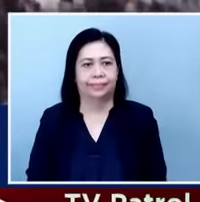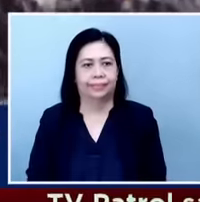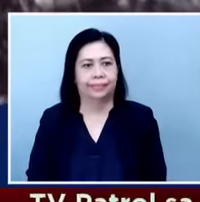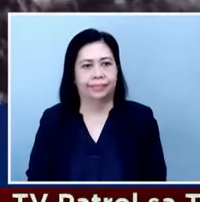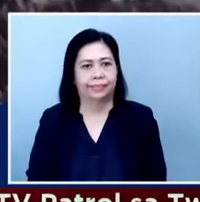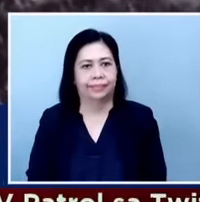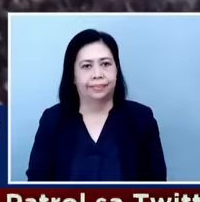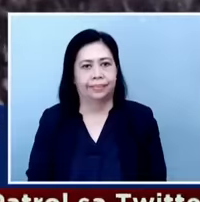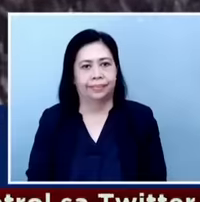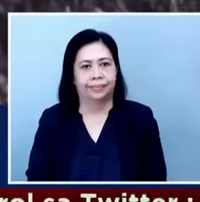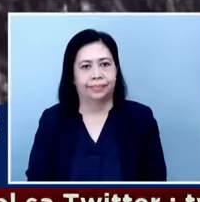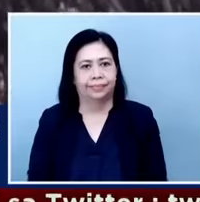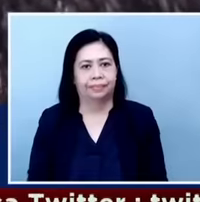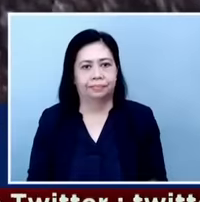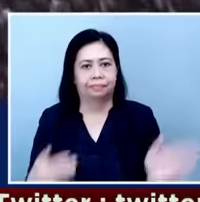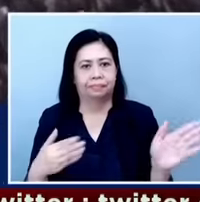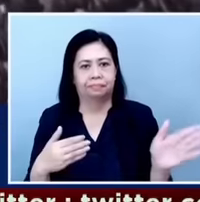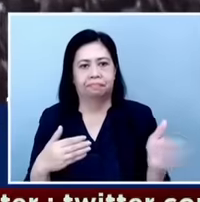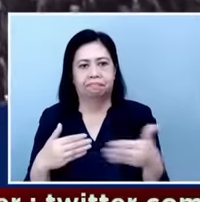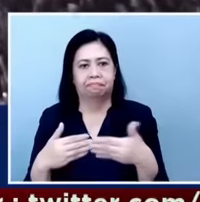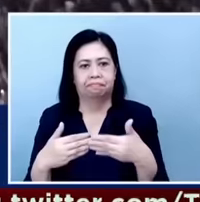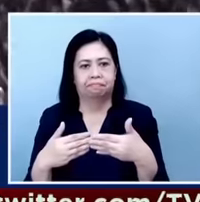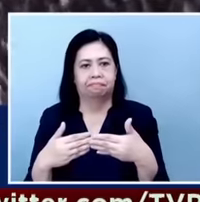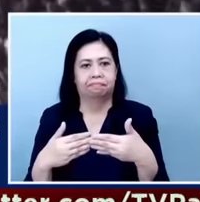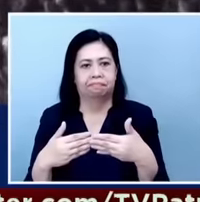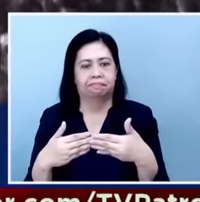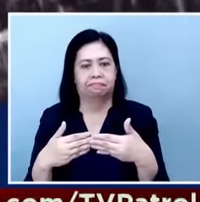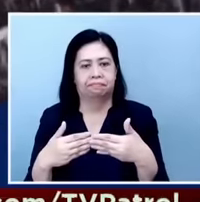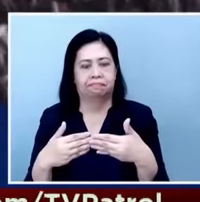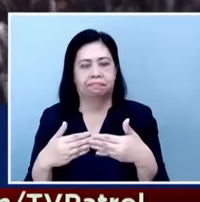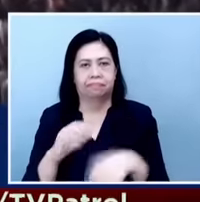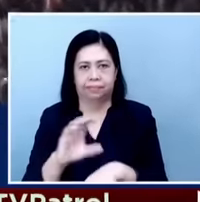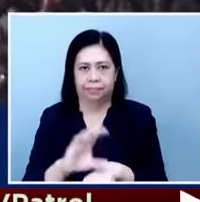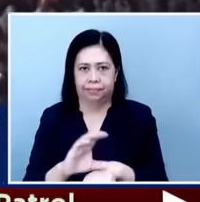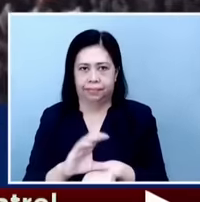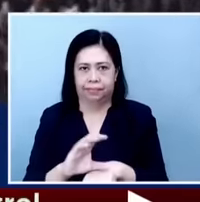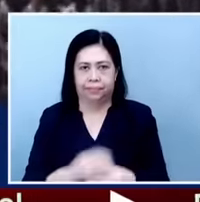Sinasara na po yung gate ng simbahan.